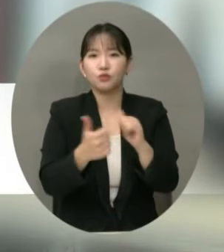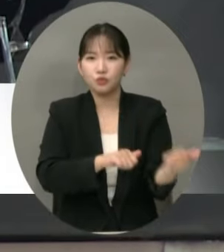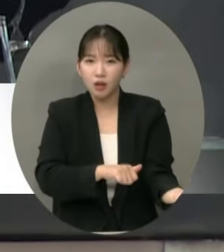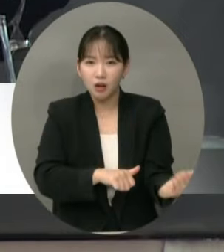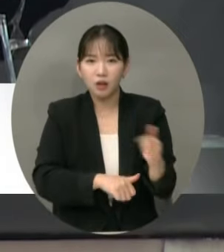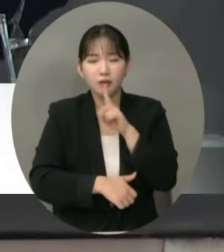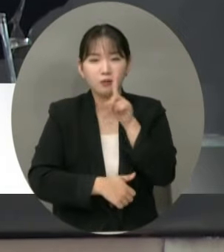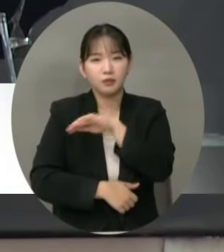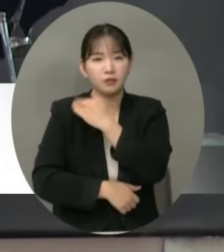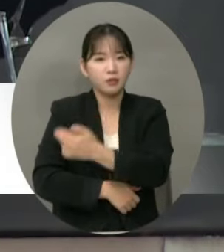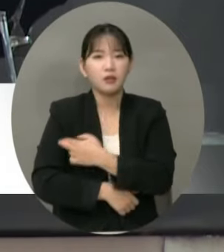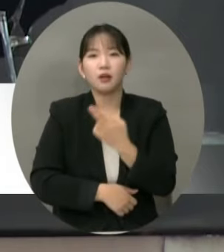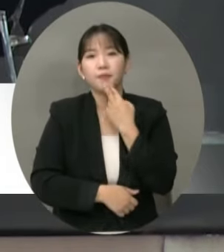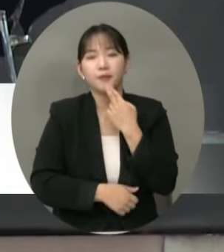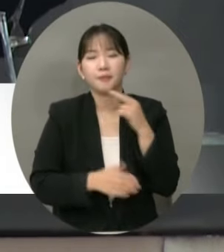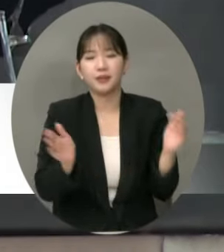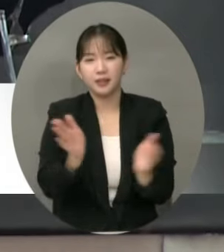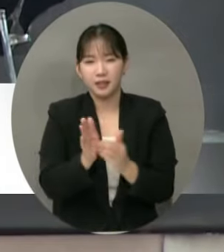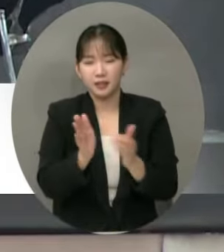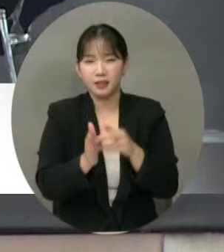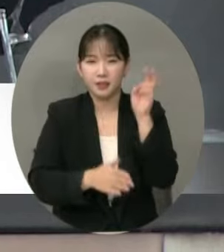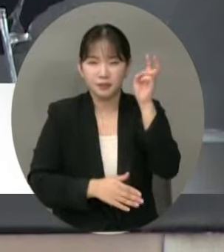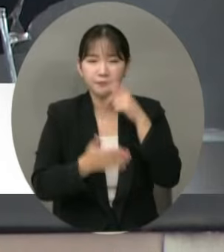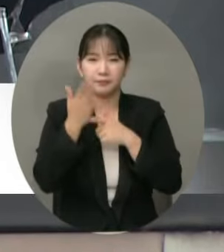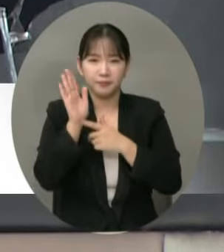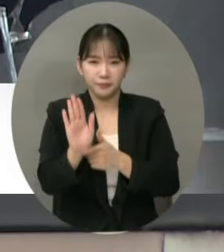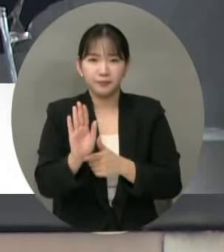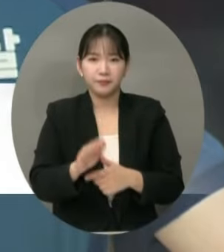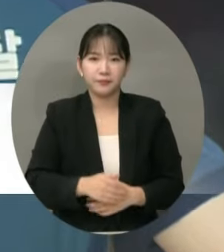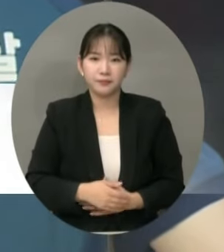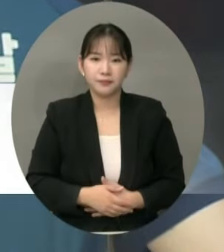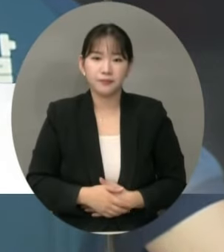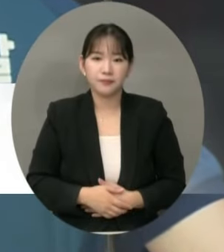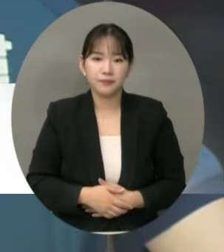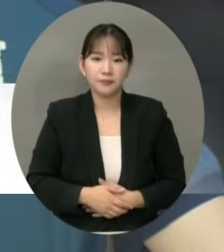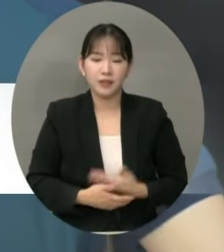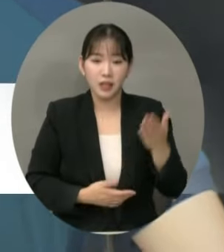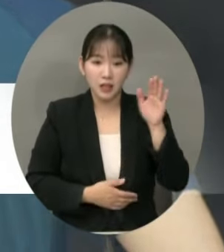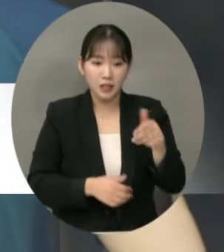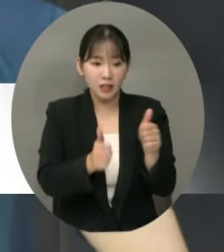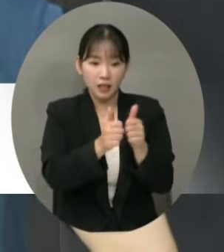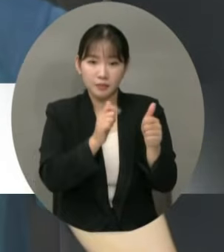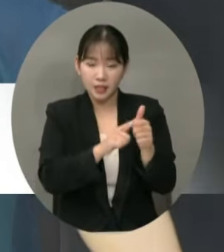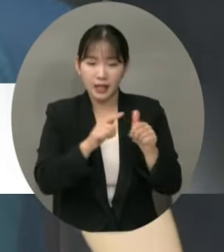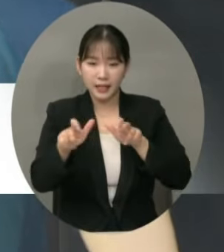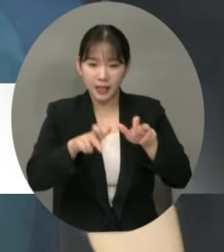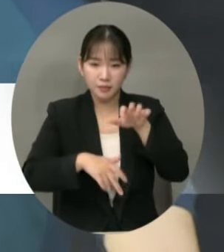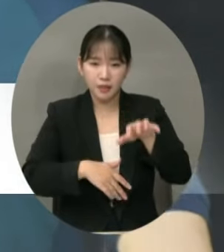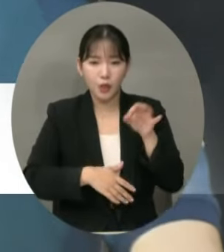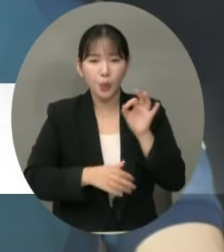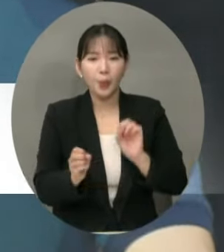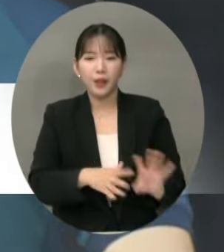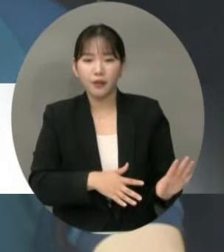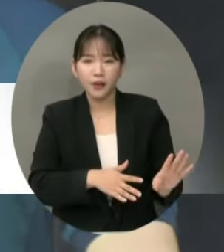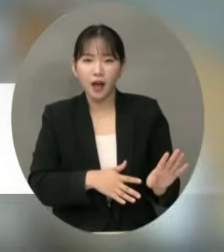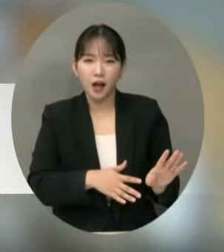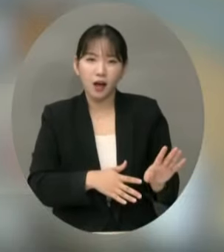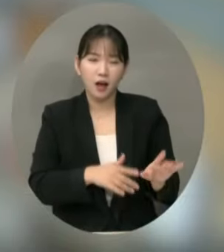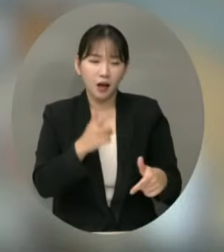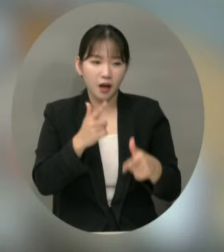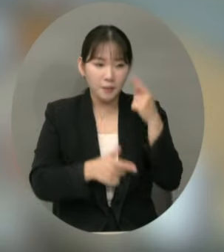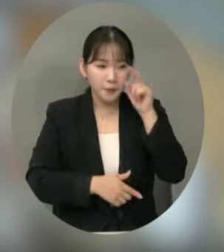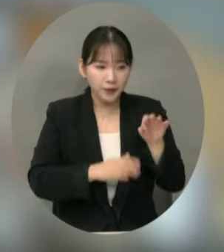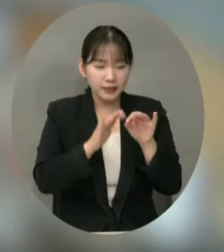공속 없음으로 종결될 가능성이 유력하다고 밝혔습니다 다만이 남성이 게임장에서 을 잃었다는 목격자